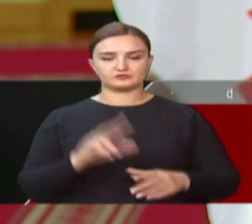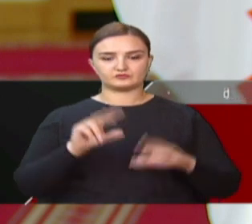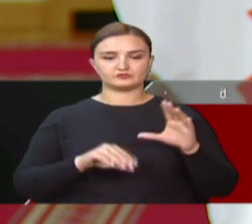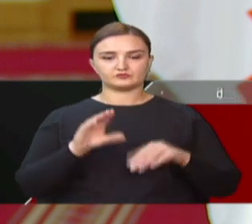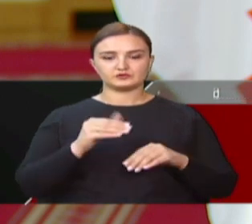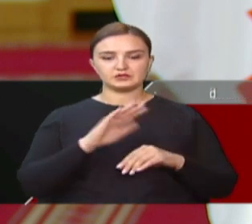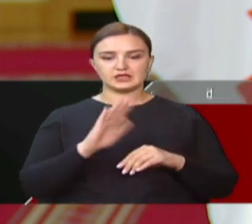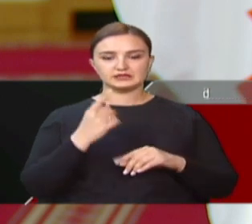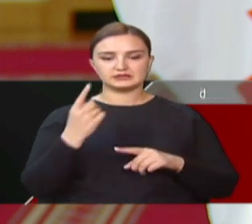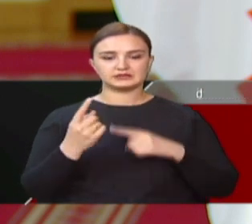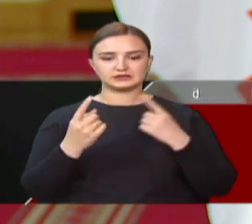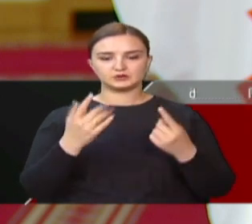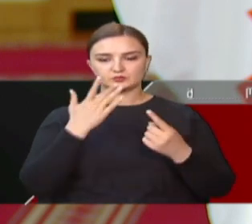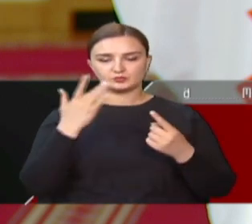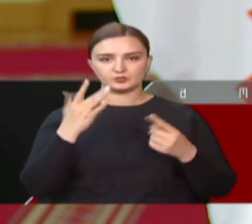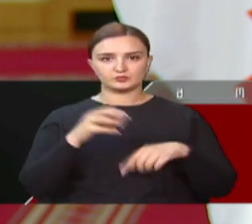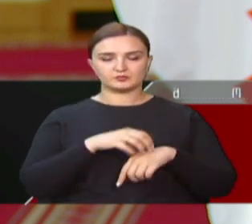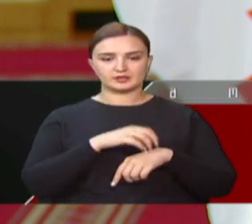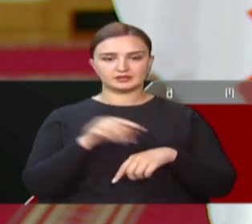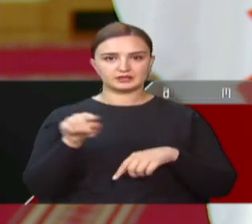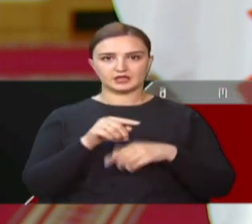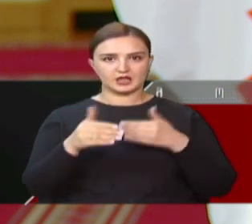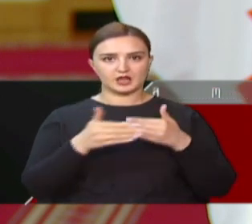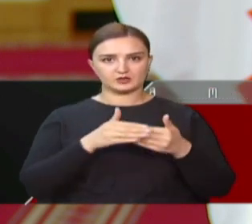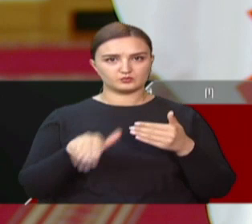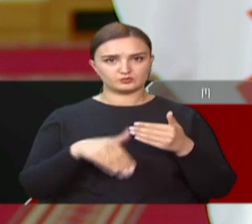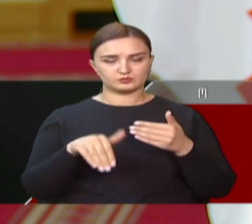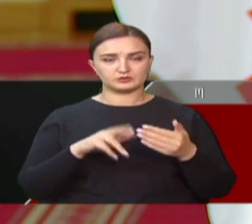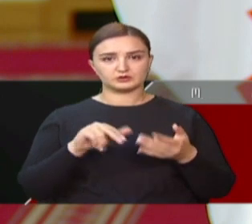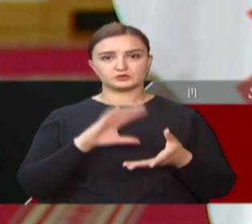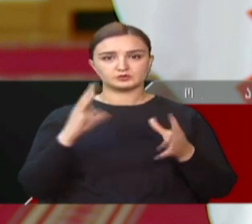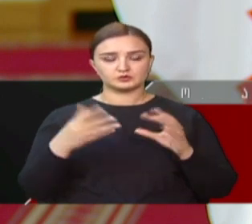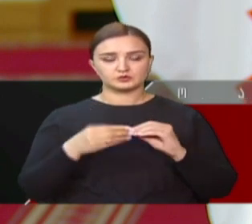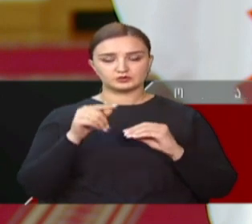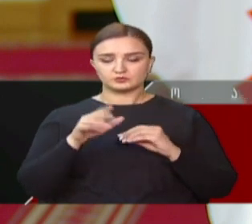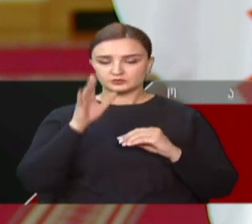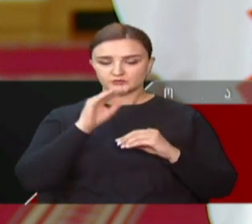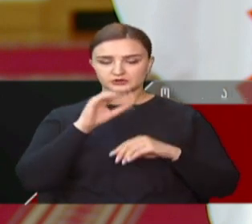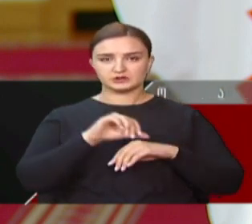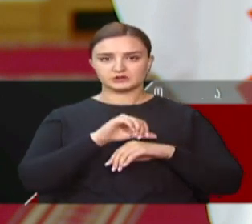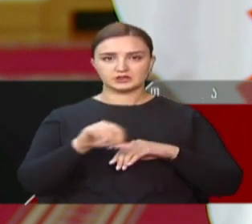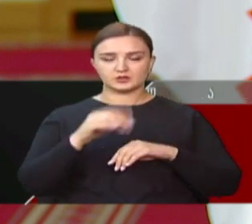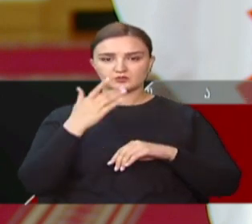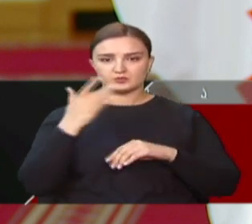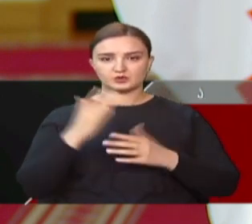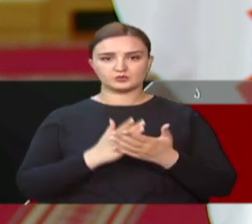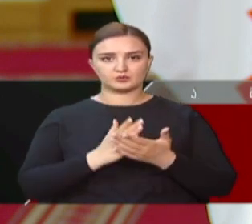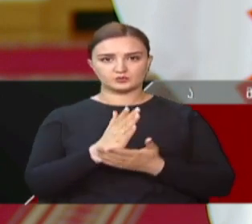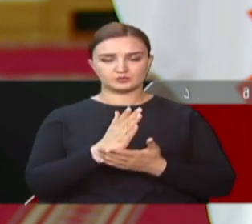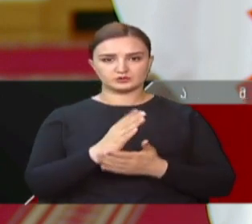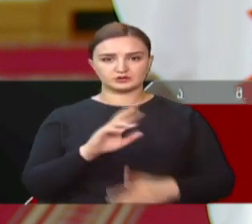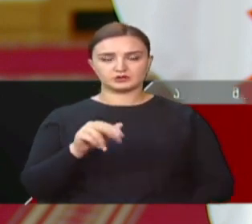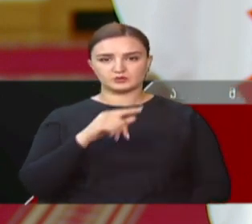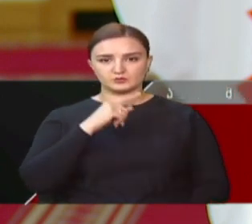პოლიტიკურ შეხედულებებთან ან მათ შეხედულებებთან ახლოს და ზოგადად მაშინ, როდესაც საგარეო პოლიტიკური კურსი